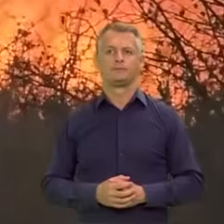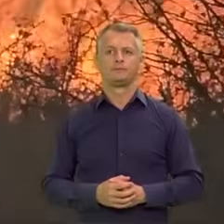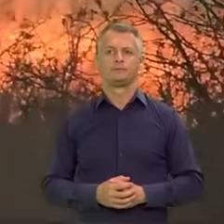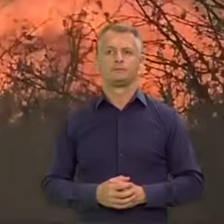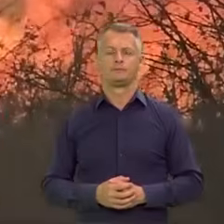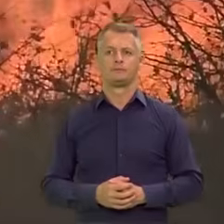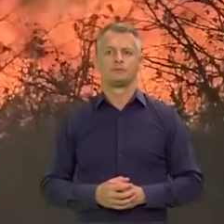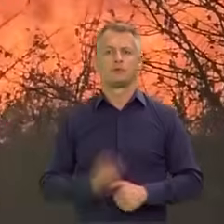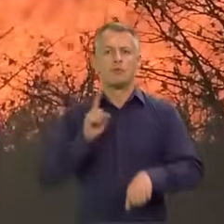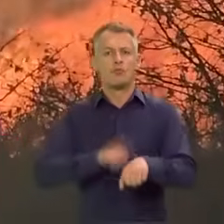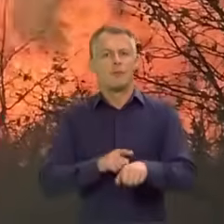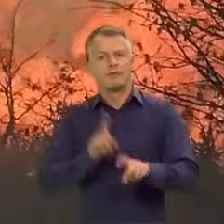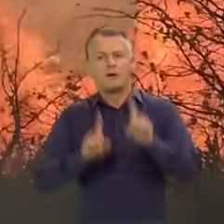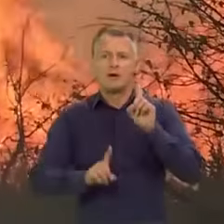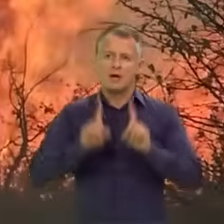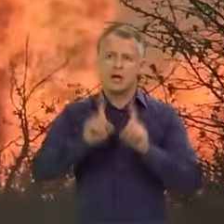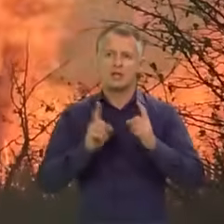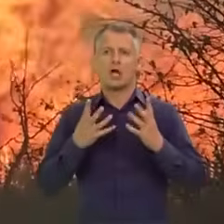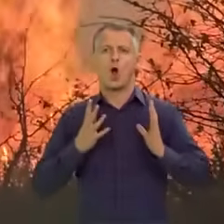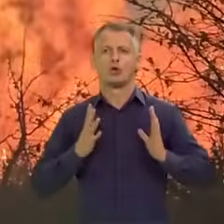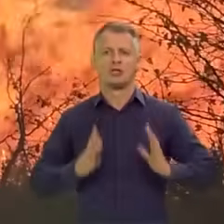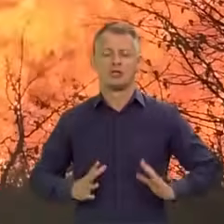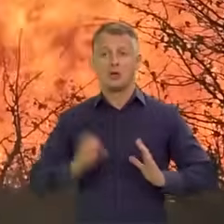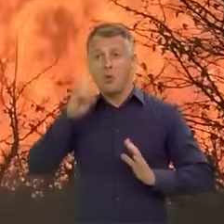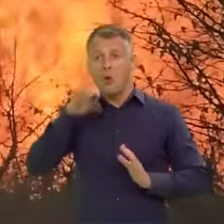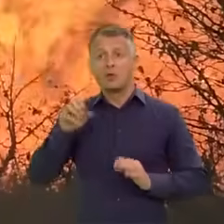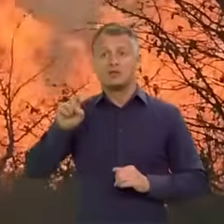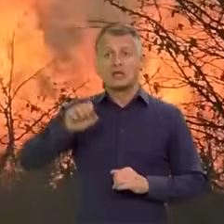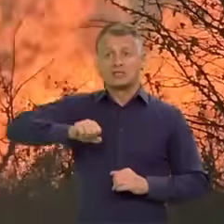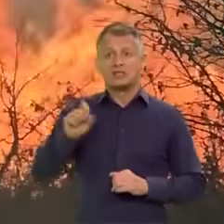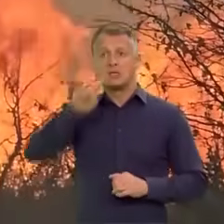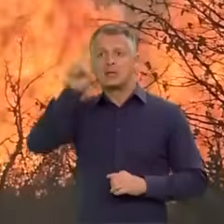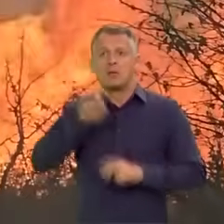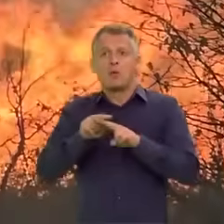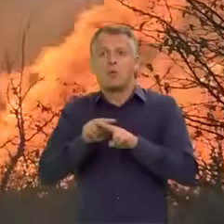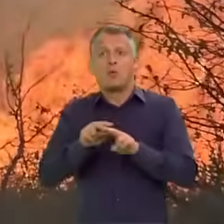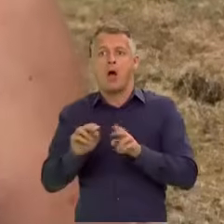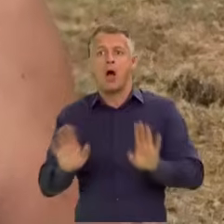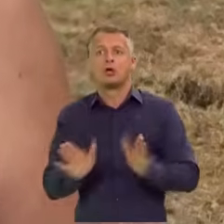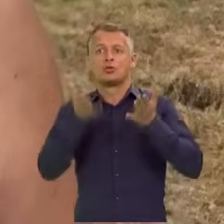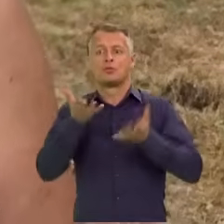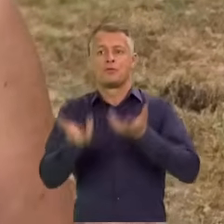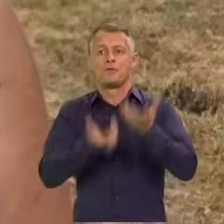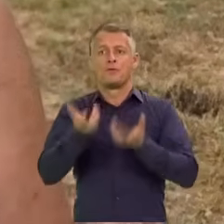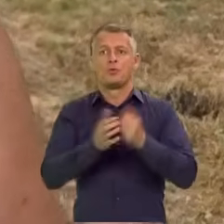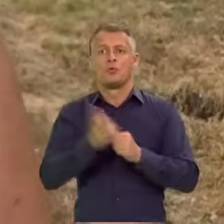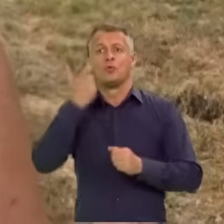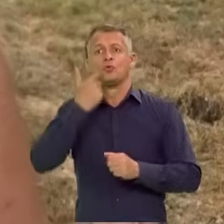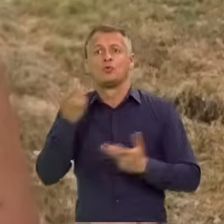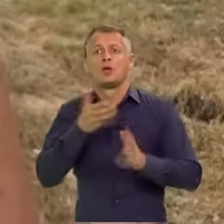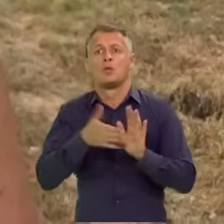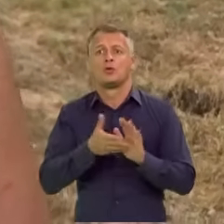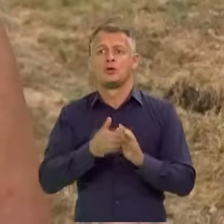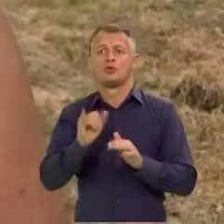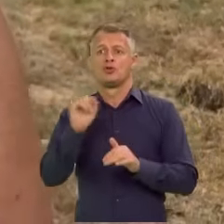În rarele momente de odihnă, sătenii se întreabă cum a izbucnit focul, care îi pune acum în pericol. Nu știu care e cauza, o fi dat cineva